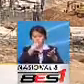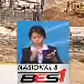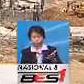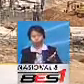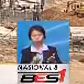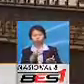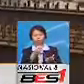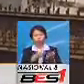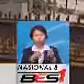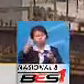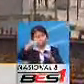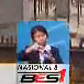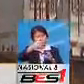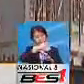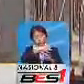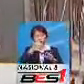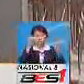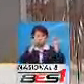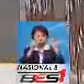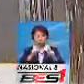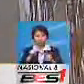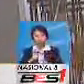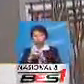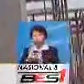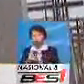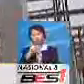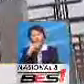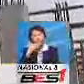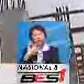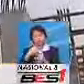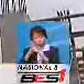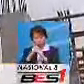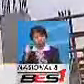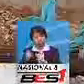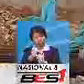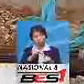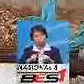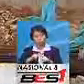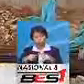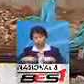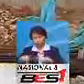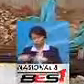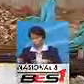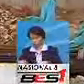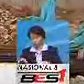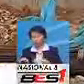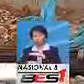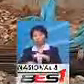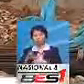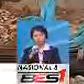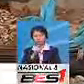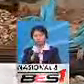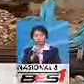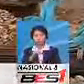harga minyak mentah dunia bagi membantu golongan belia memiliki rumah sendiri pelbagai inisiatif diwujudkan di bawah skim rumah